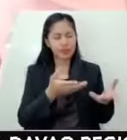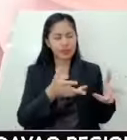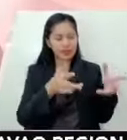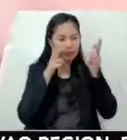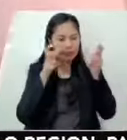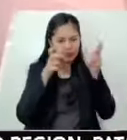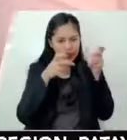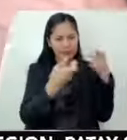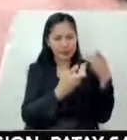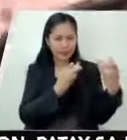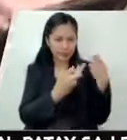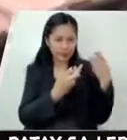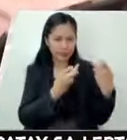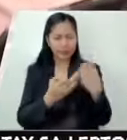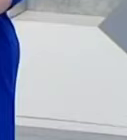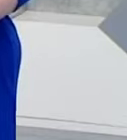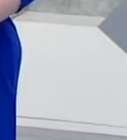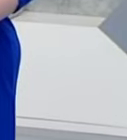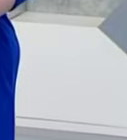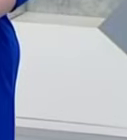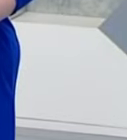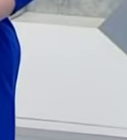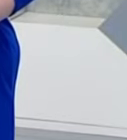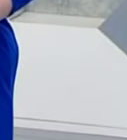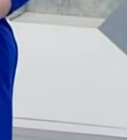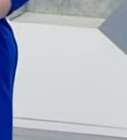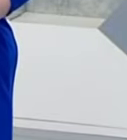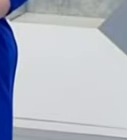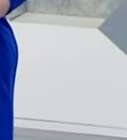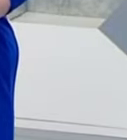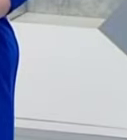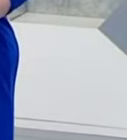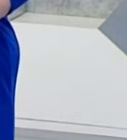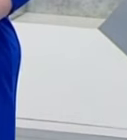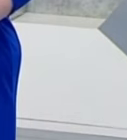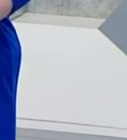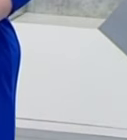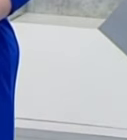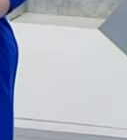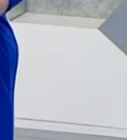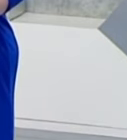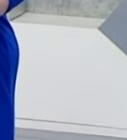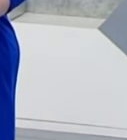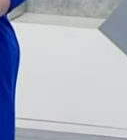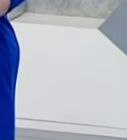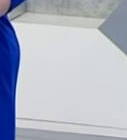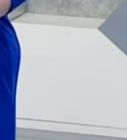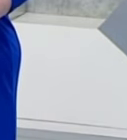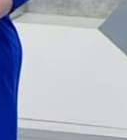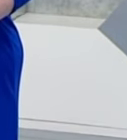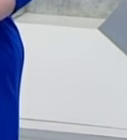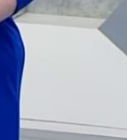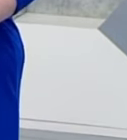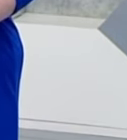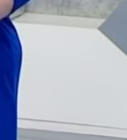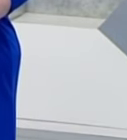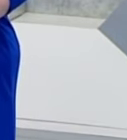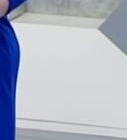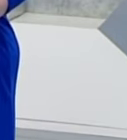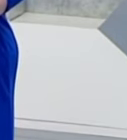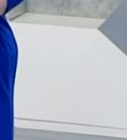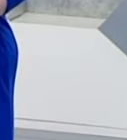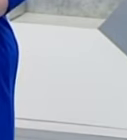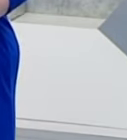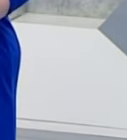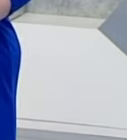GMA Integrated News. Kapuso, para sa mga maiinit na balita, mag-subscribe sa GMA Integrated News sa